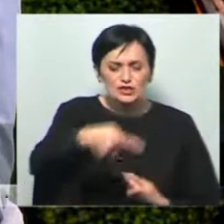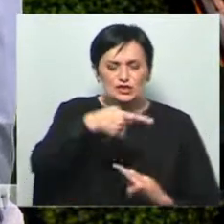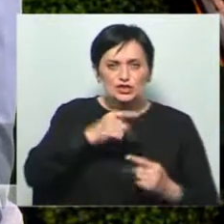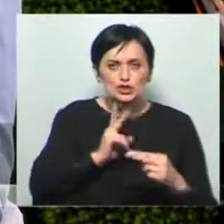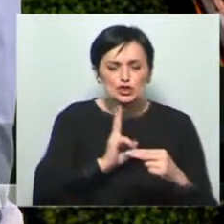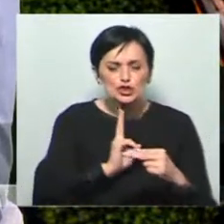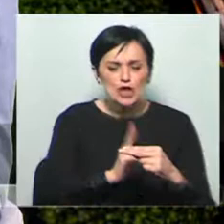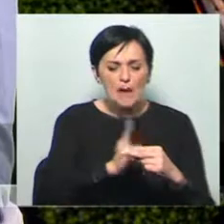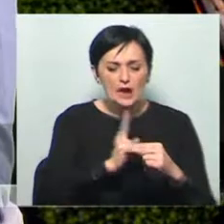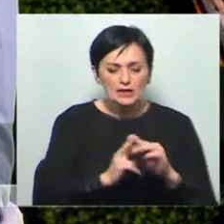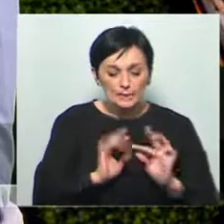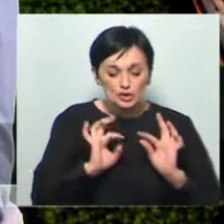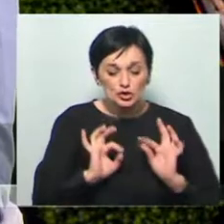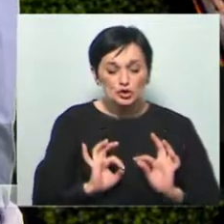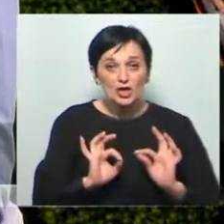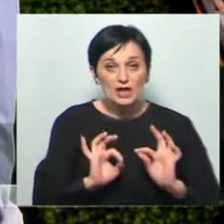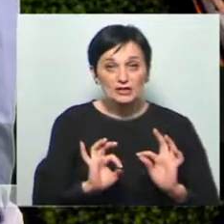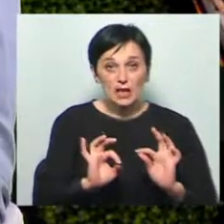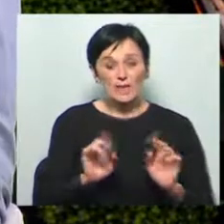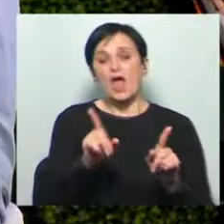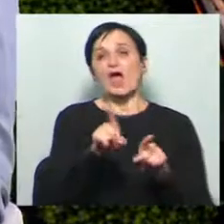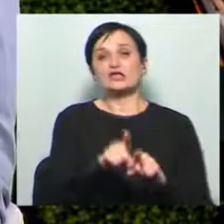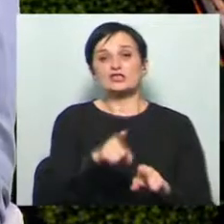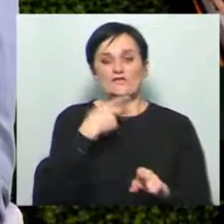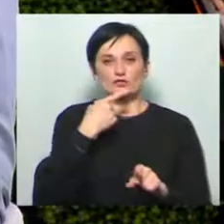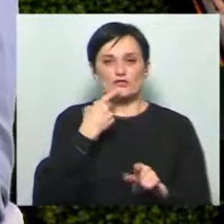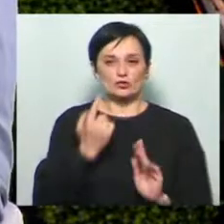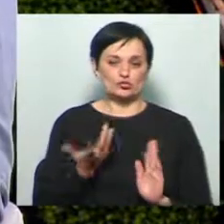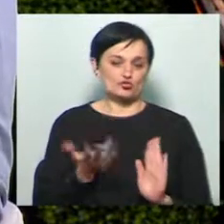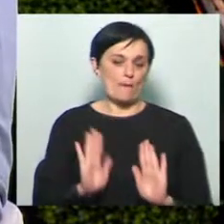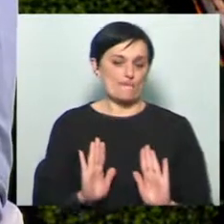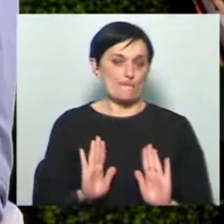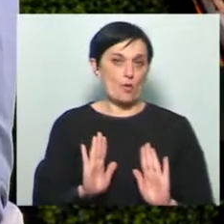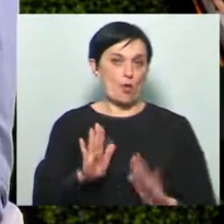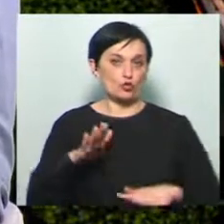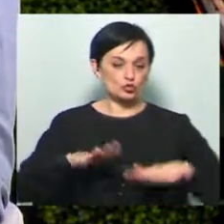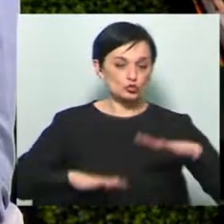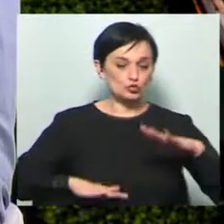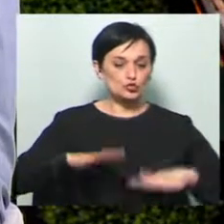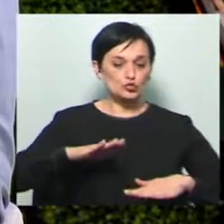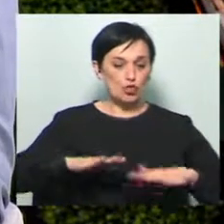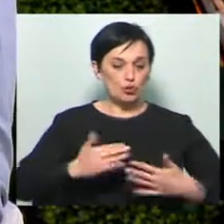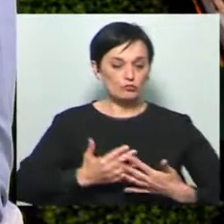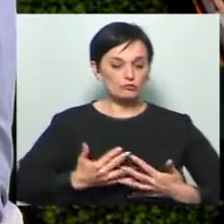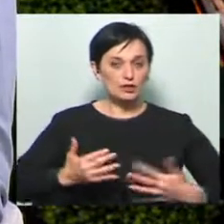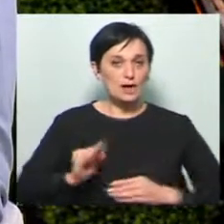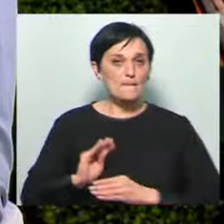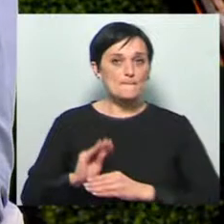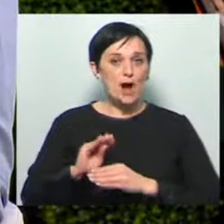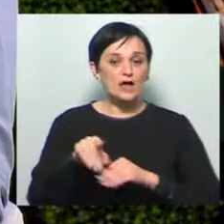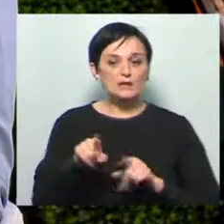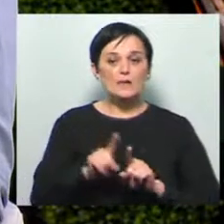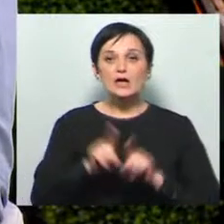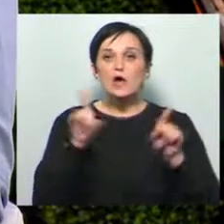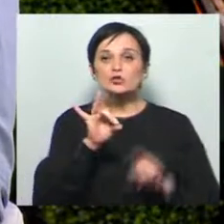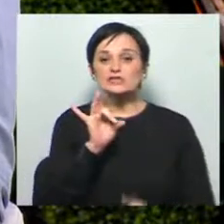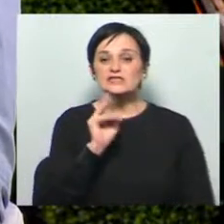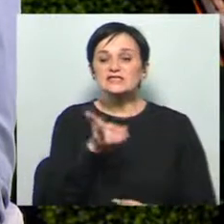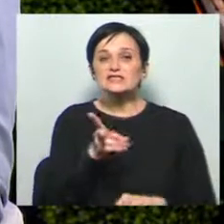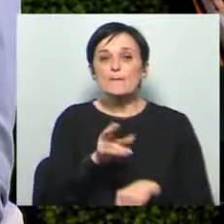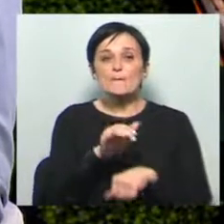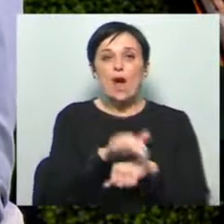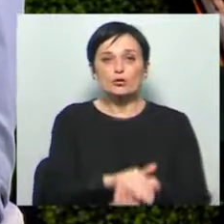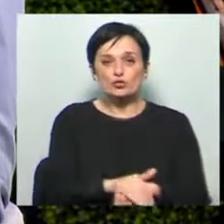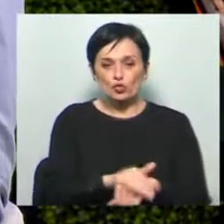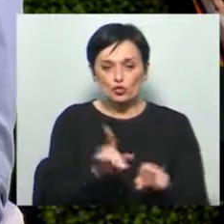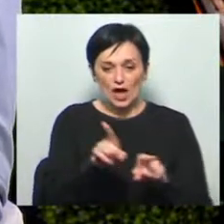შენელებას, თუმცა როგორც ახლა ესე რომ ვთქვა, მხოლოდ წონის მატება რაღაც განსაკუთრებული რისკ ფაქტორი იყოს